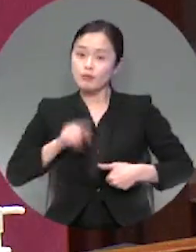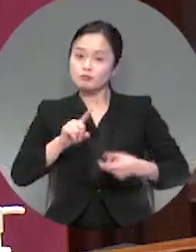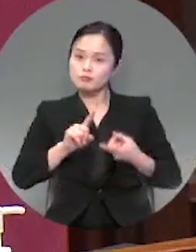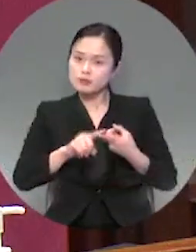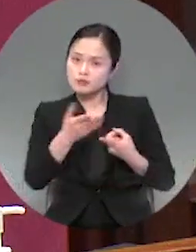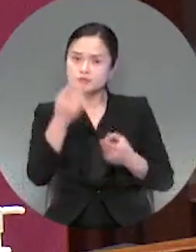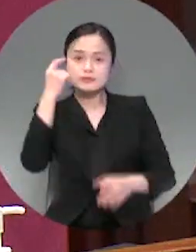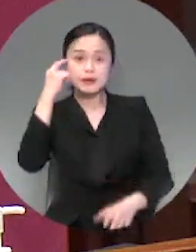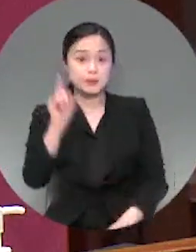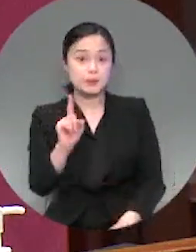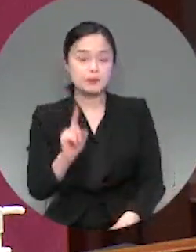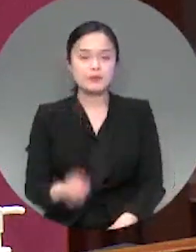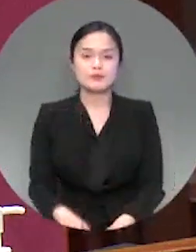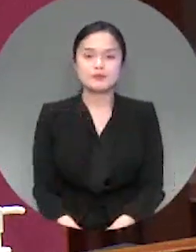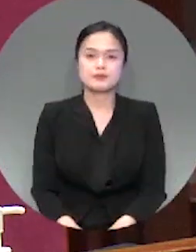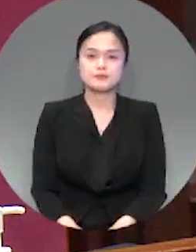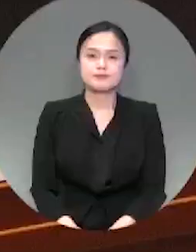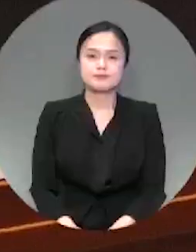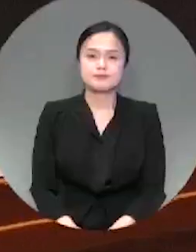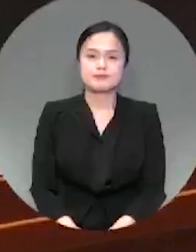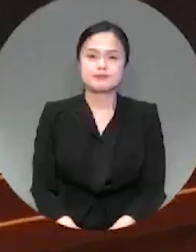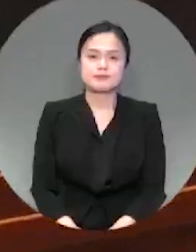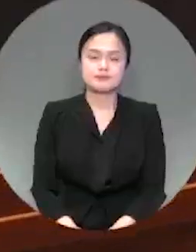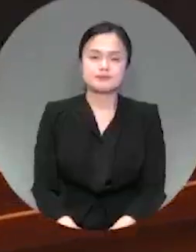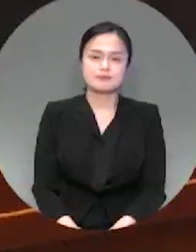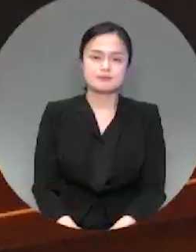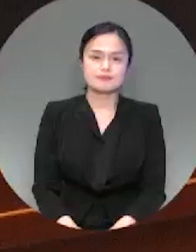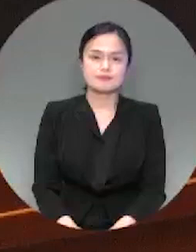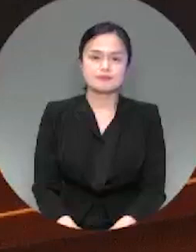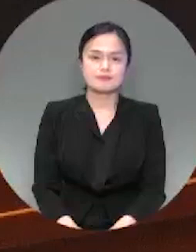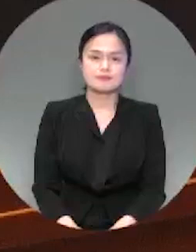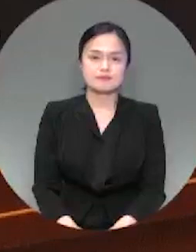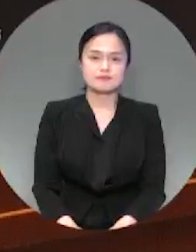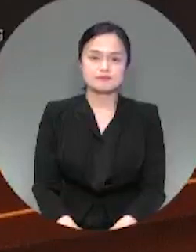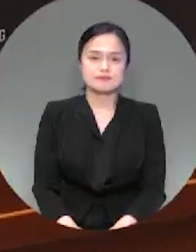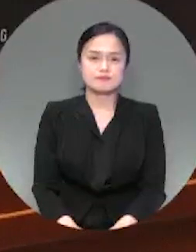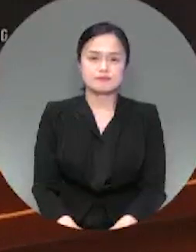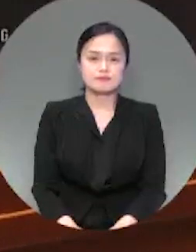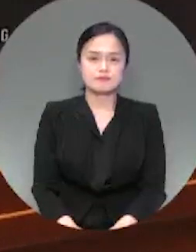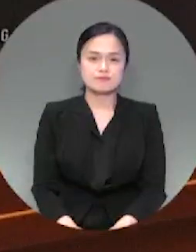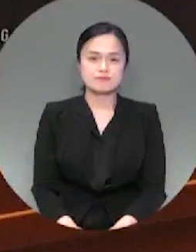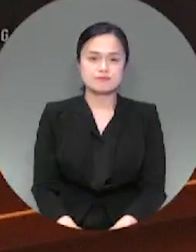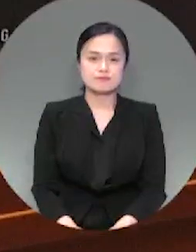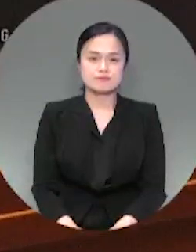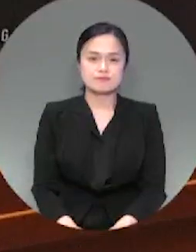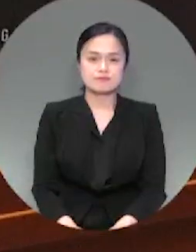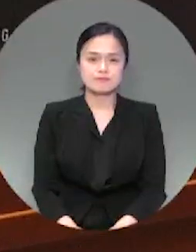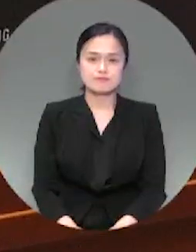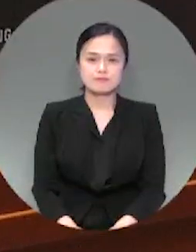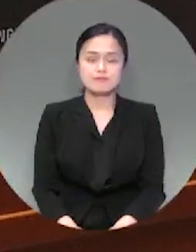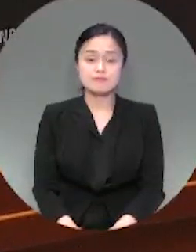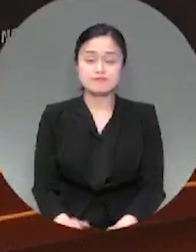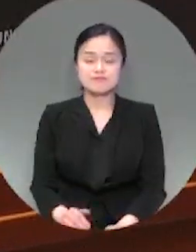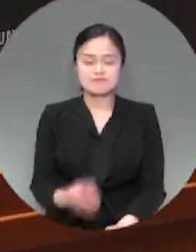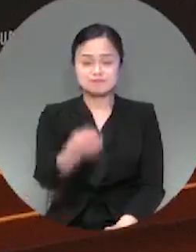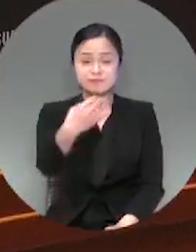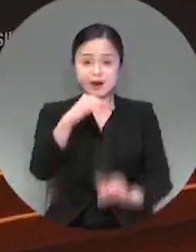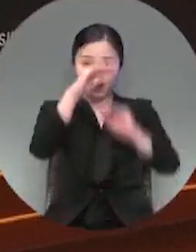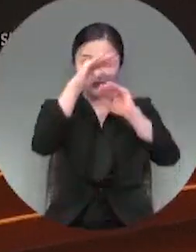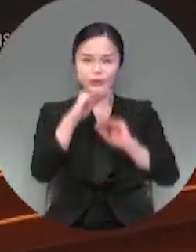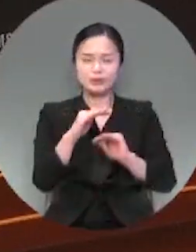어떻게 생각하십니까? 예, 의원님, 뭐, 여러 말씀을 주셨는데, 그 계속 다 나왔던 얘기이기 때문에요.